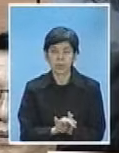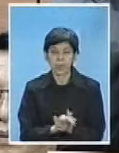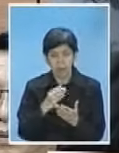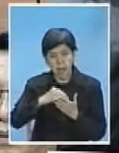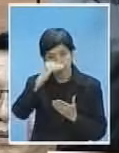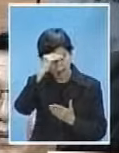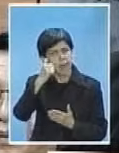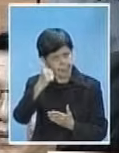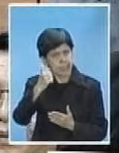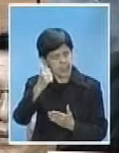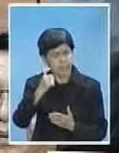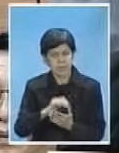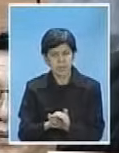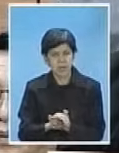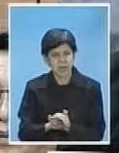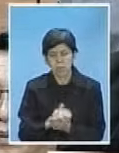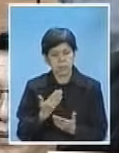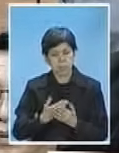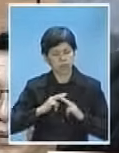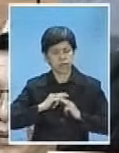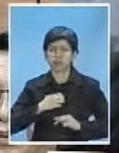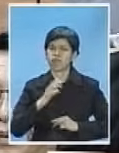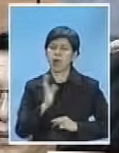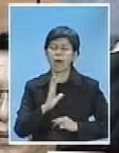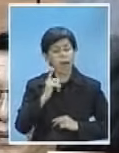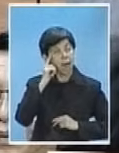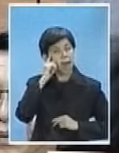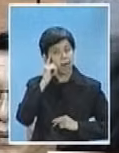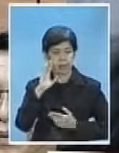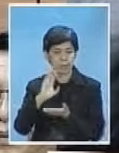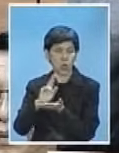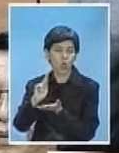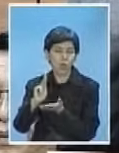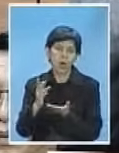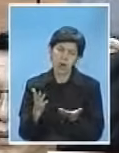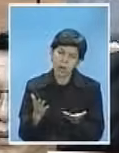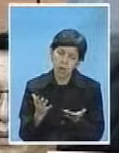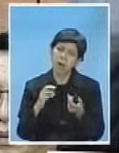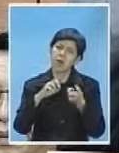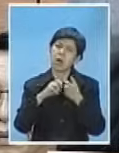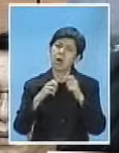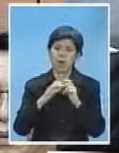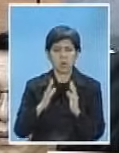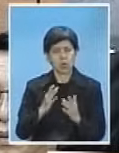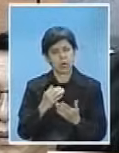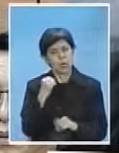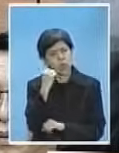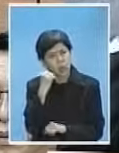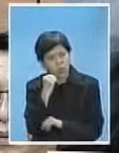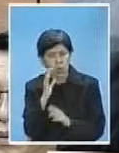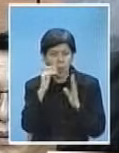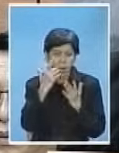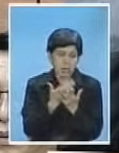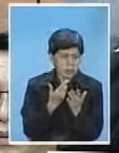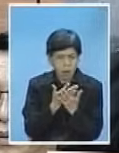เรียนหนังสือดีไม่อยากใช้เงินตัวเองเขากู้ยืมเงินได้มันก็จะไปรบกวนโอกาสของเด็กที่